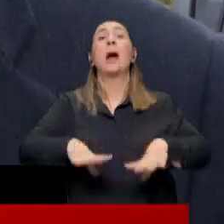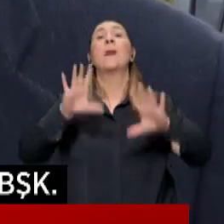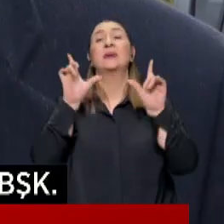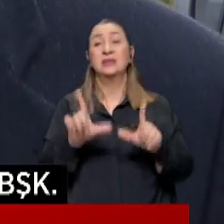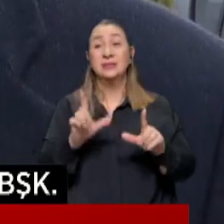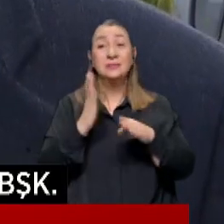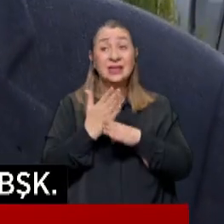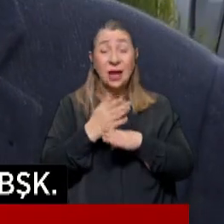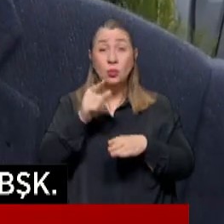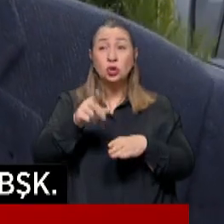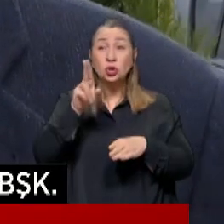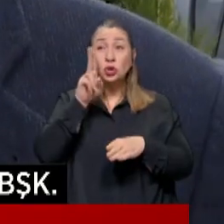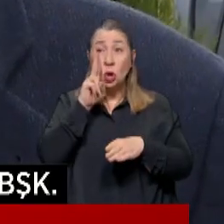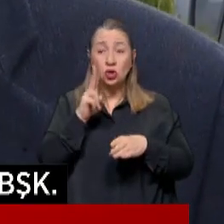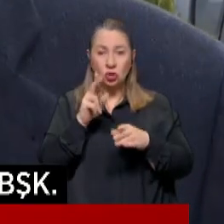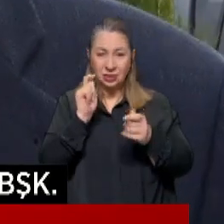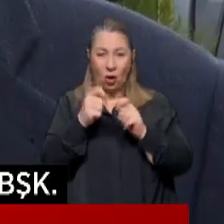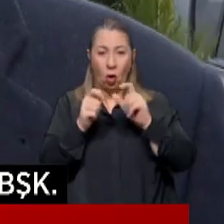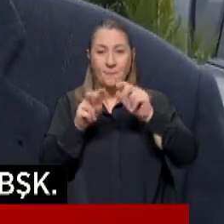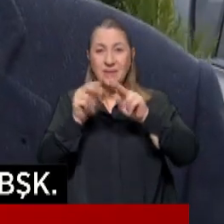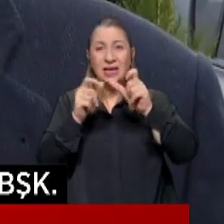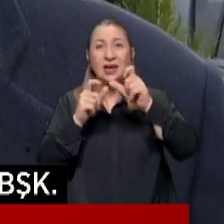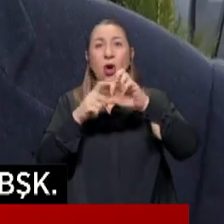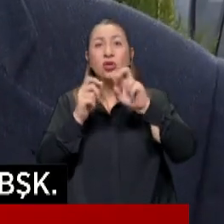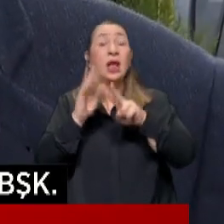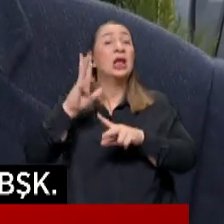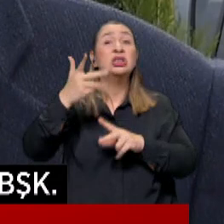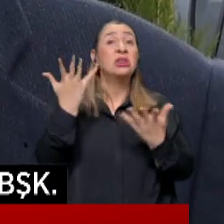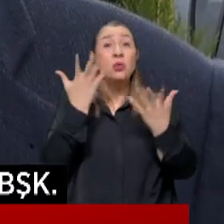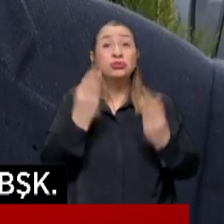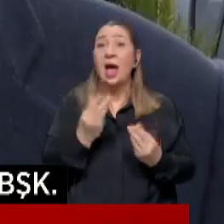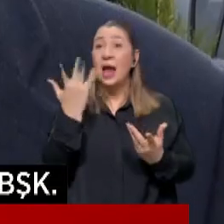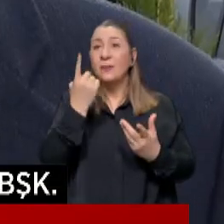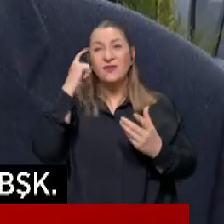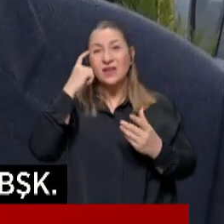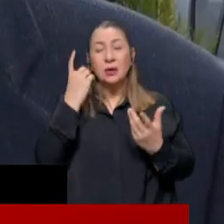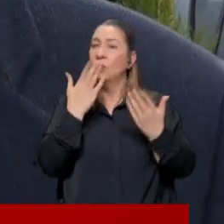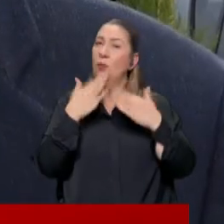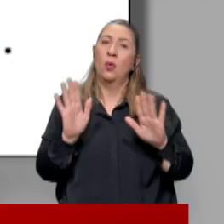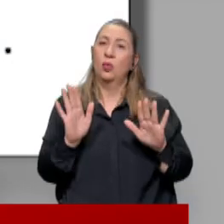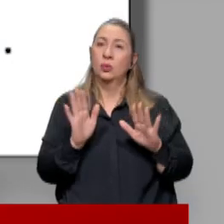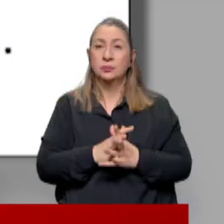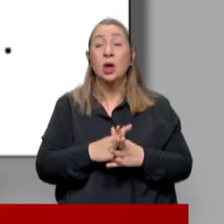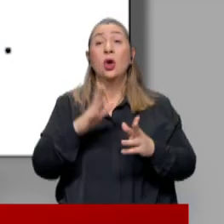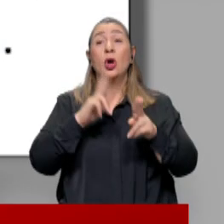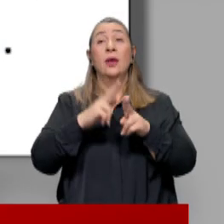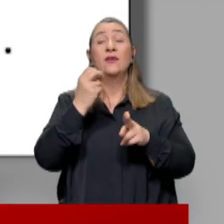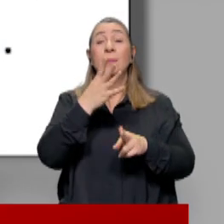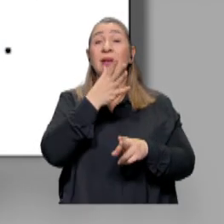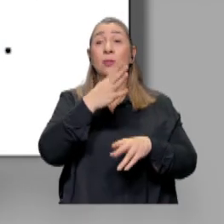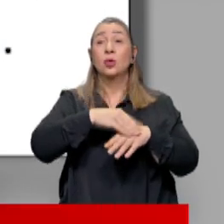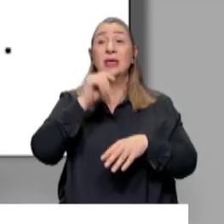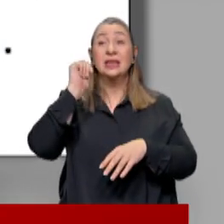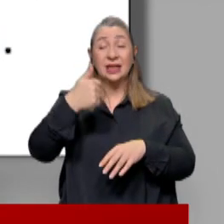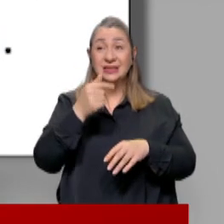bırakmamamız gerekiyor. Çünkü bu son varyasyonun ileride neler yaratacağı ile ilgili herhangi bir yorum yapmamız şu an için mümkün değil. Koronavirüs Bilim